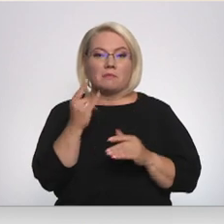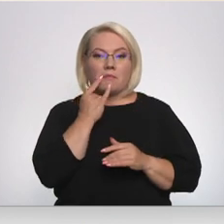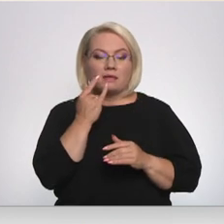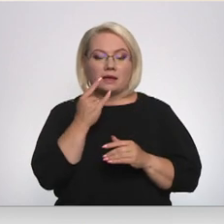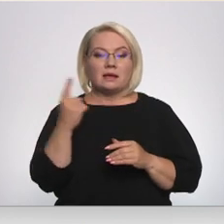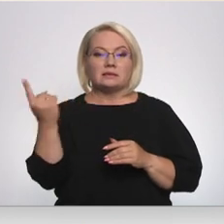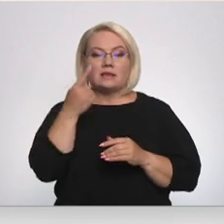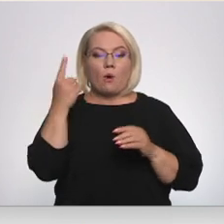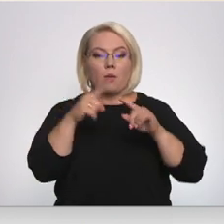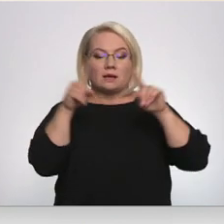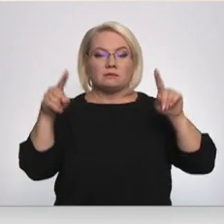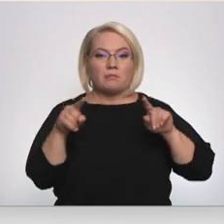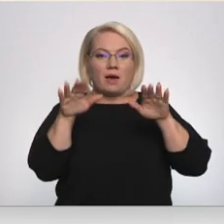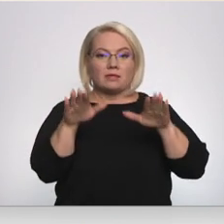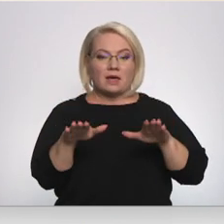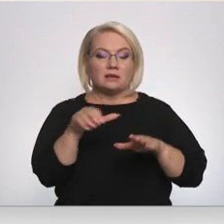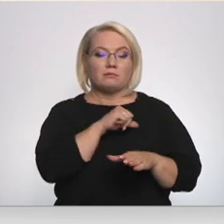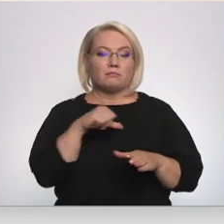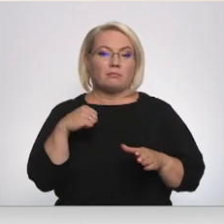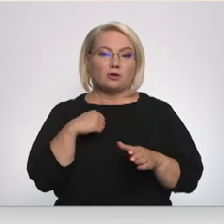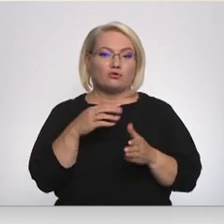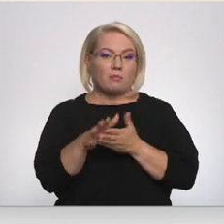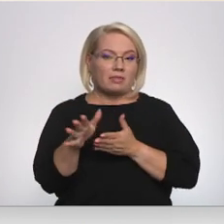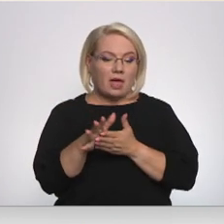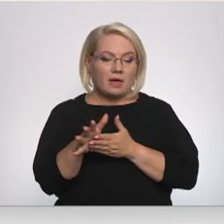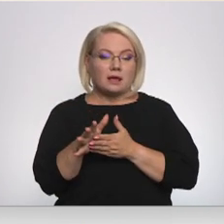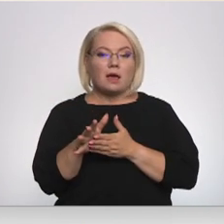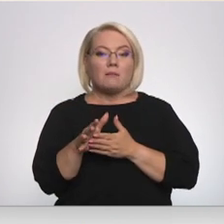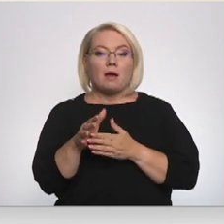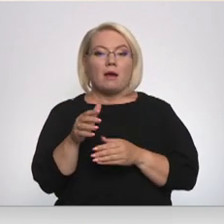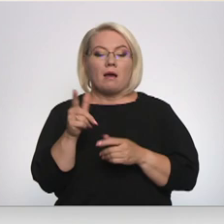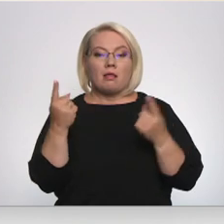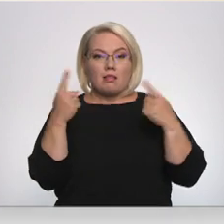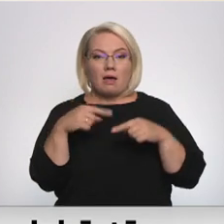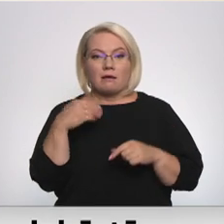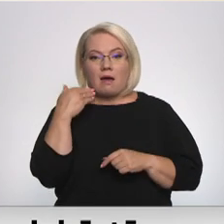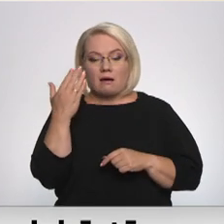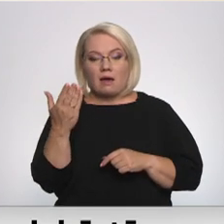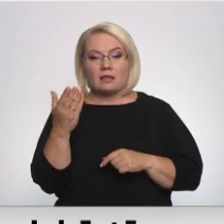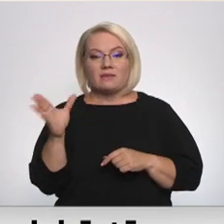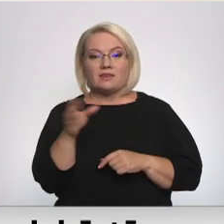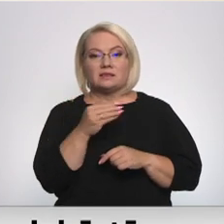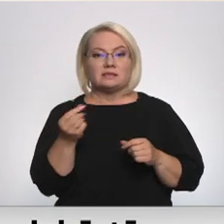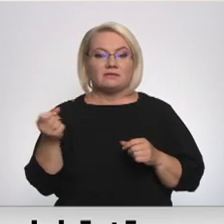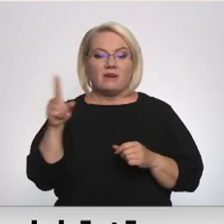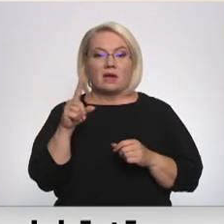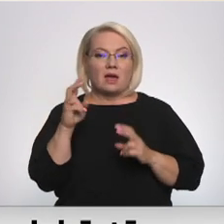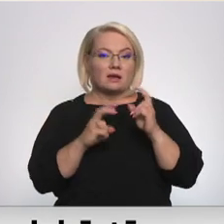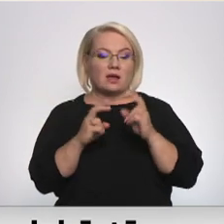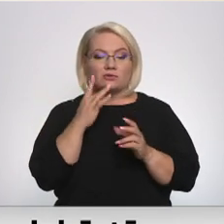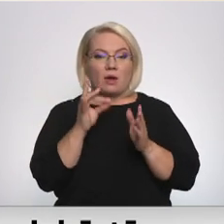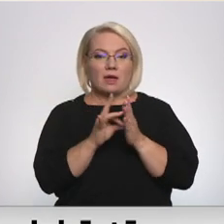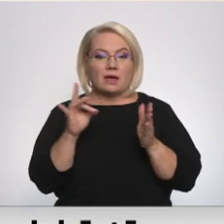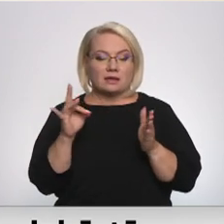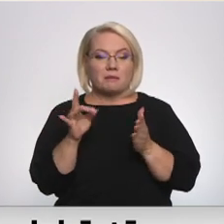paneļus liekot pašpatēriņam, ja tad nu, laikā, kad visvairāk tiek ražot elektrība, patēriņš